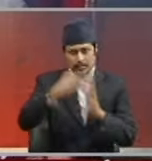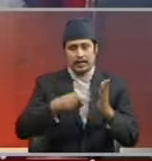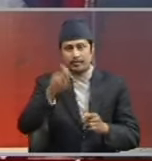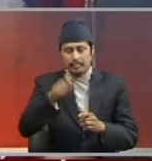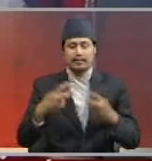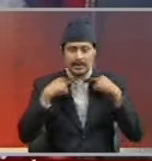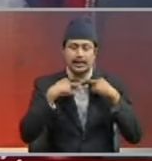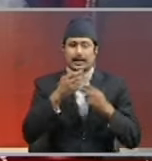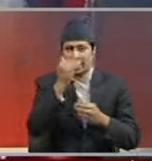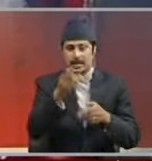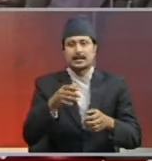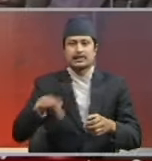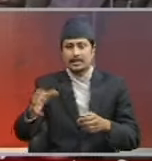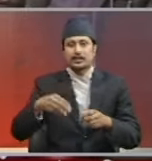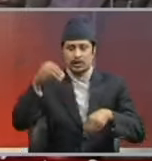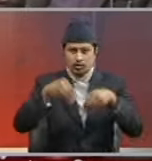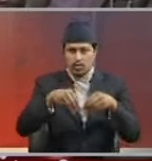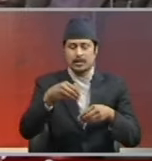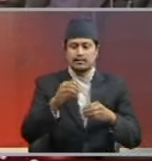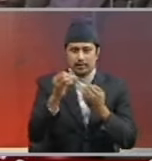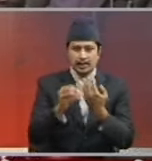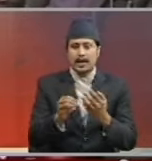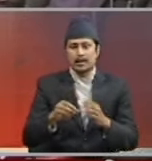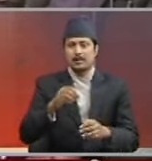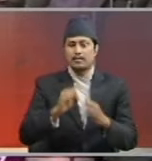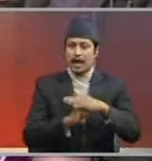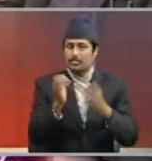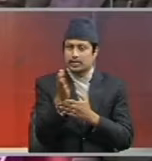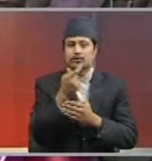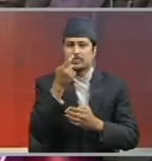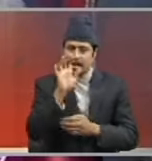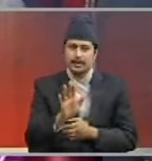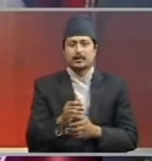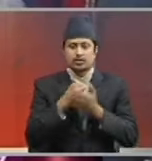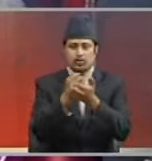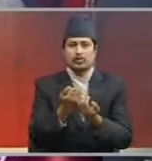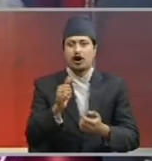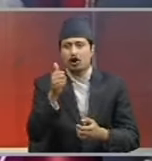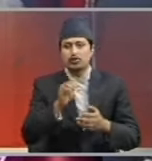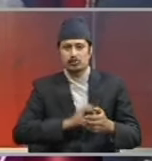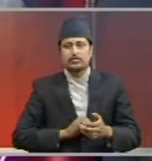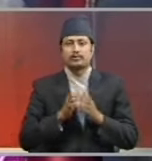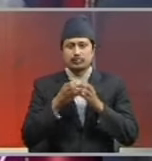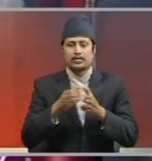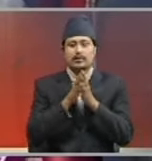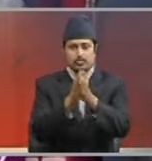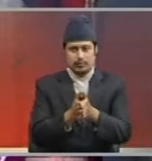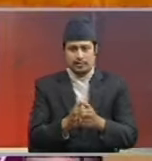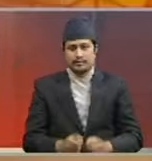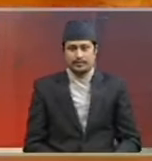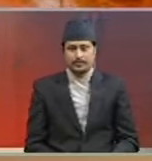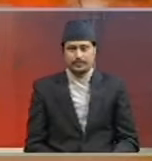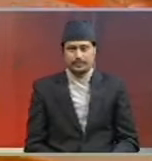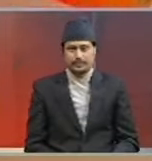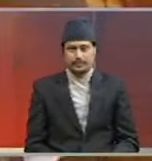संवैधानिक बाध्यताका कारण स्थानीय तहको निर्वाचन प्रक्रिया अघि बढाइएको प्रधानमन्त्रीको भनाई सहयोग गर्न असन्तुष्ट पक्षलाई आग्रह